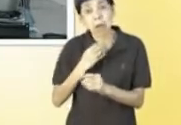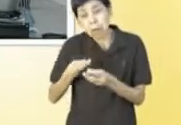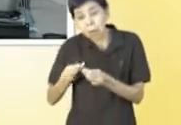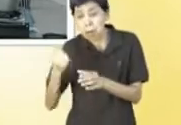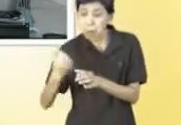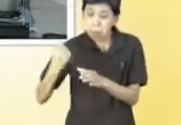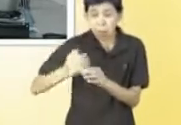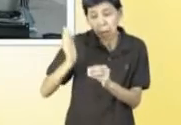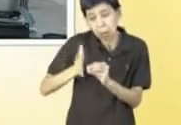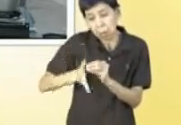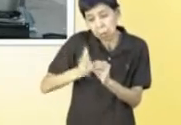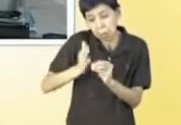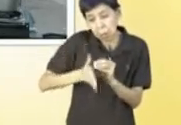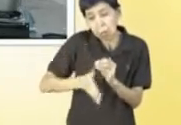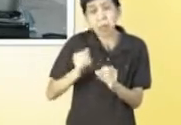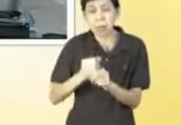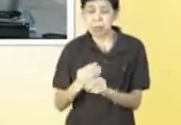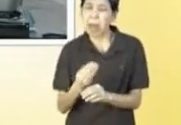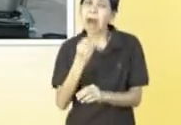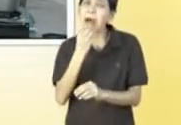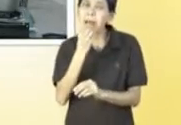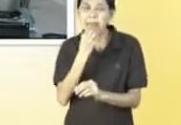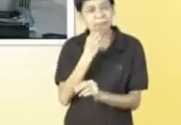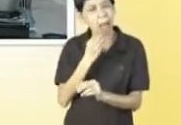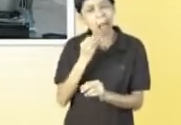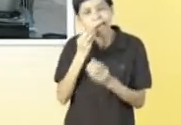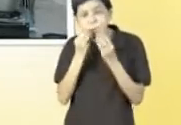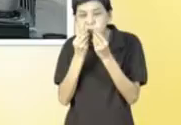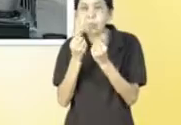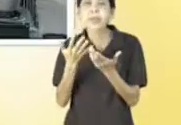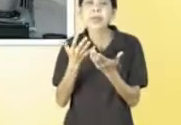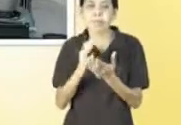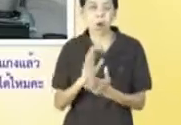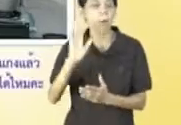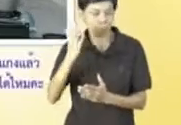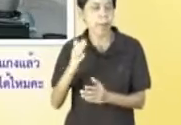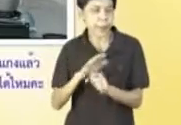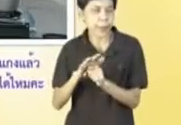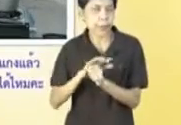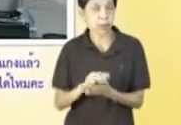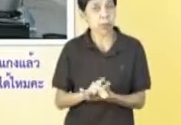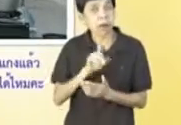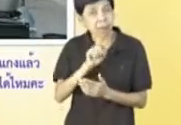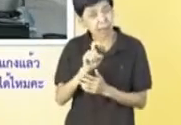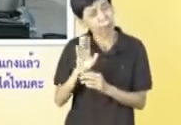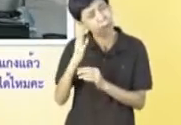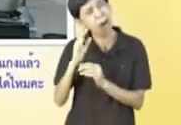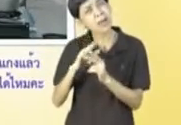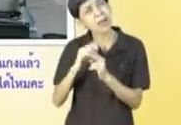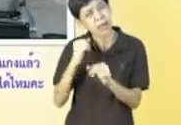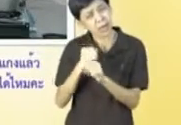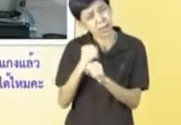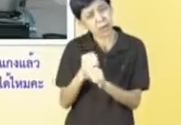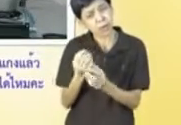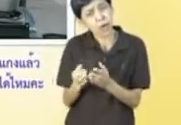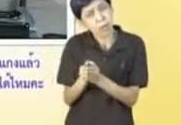อาไปสับแล้วเนี่ยมันจะเวลาทานเนี่ยจะไม่ได้เคี้ยวอะไรเลย ค่ะ นะ อาจารย์คะขี้เหล็กนี่นอกจากจะเอามาทำเ